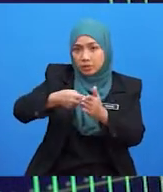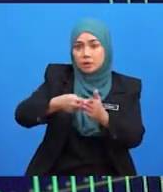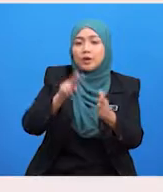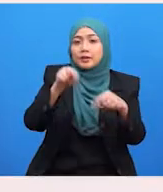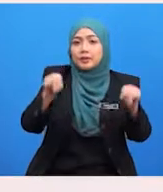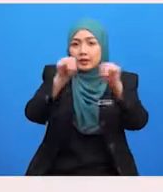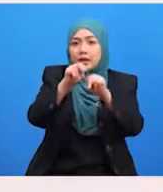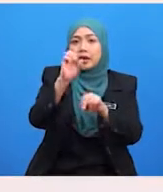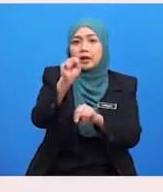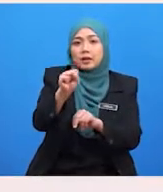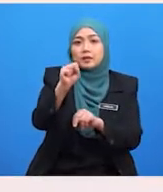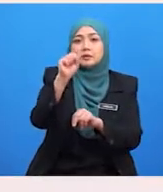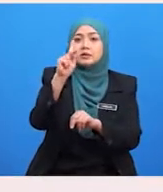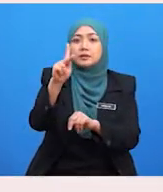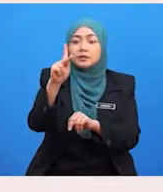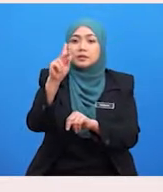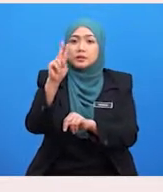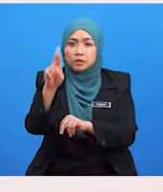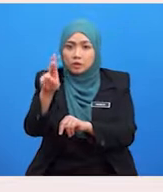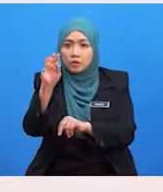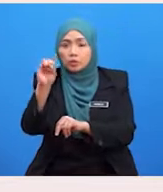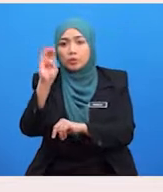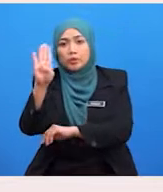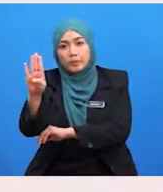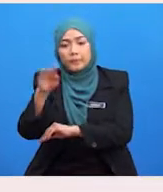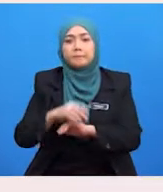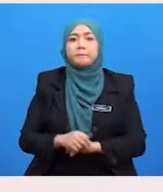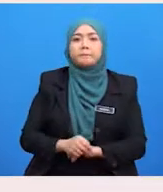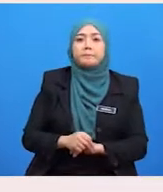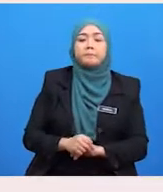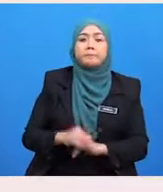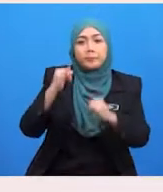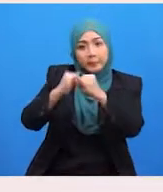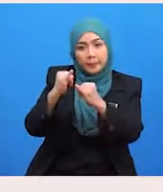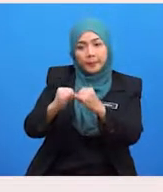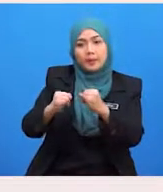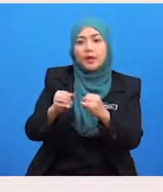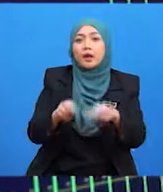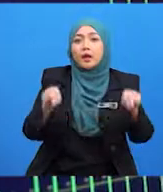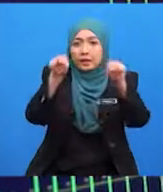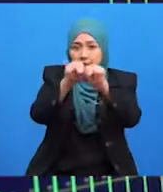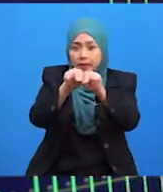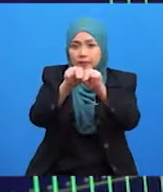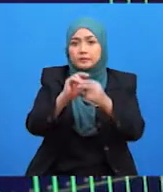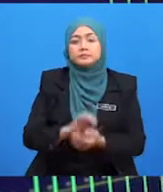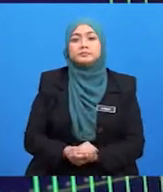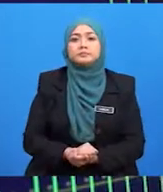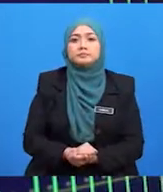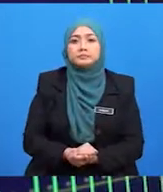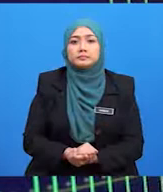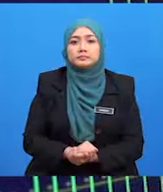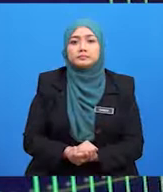skrap? Nilai skrap ialah nilai akhir hayat aset bukan semasa tersebut.